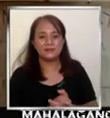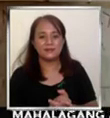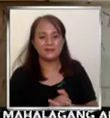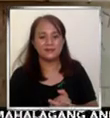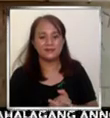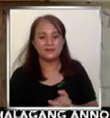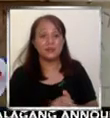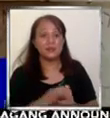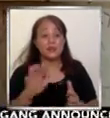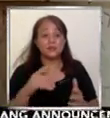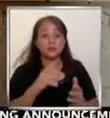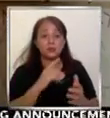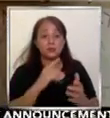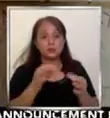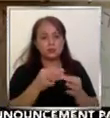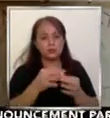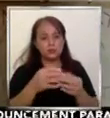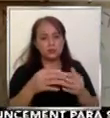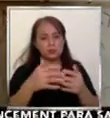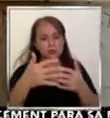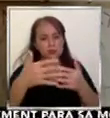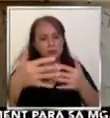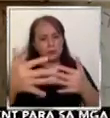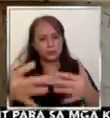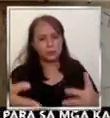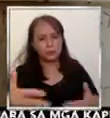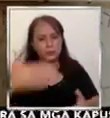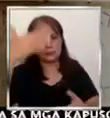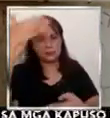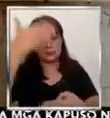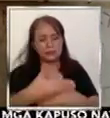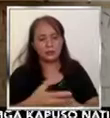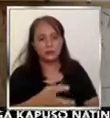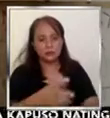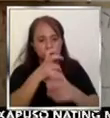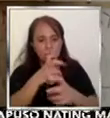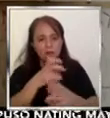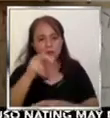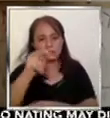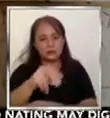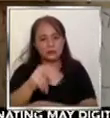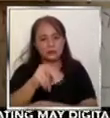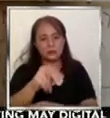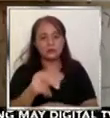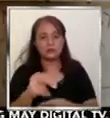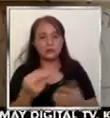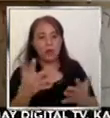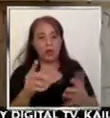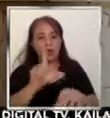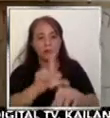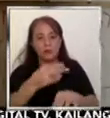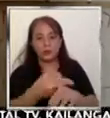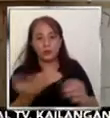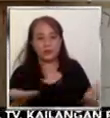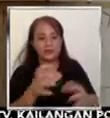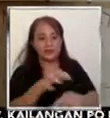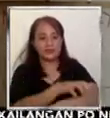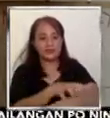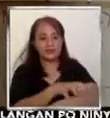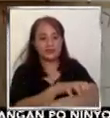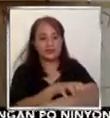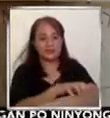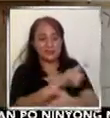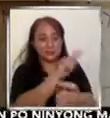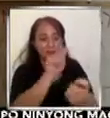Atom, habang tumatagal ang lockdown, lalong humihigpit ang pangangailangan ng mga nawalan ng kabuhayan dito sa Makati, partikular na dito